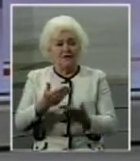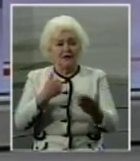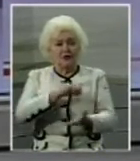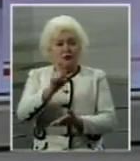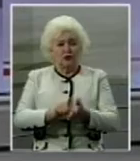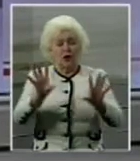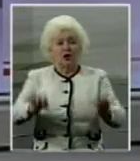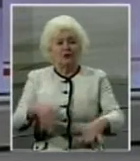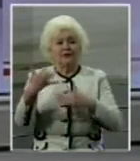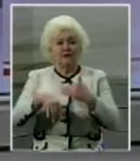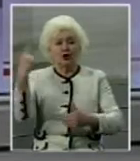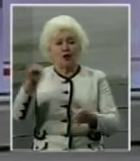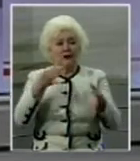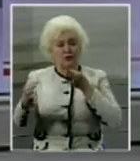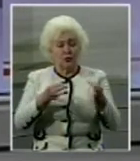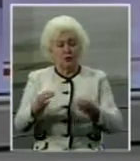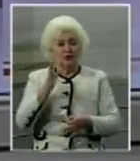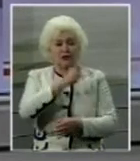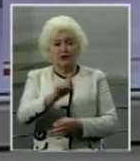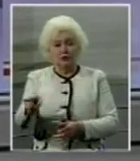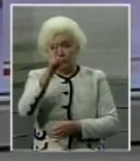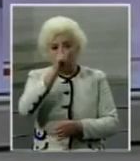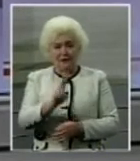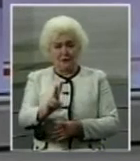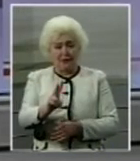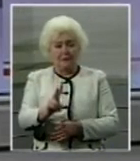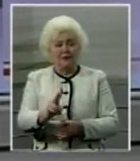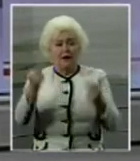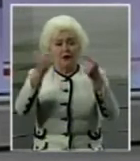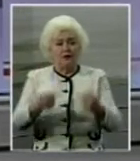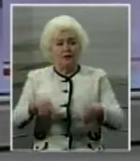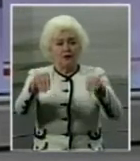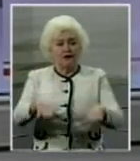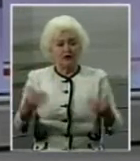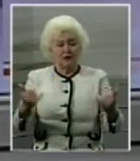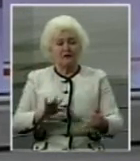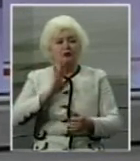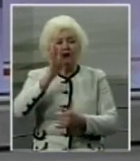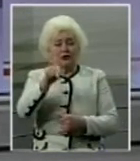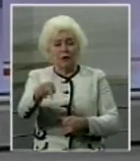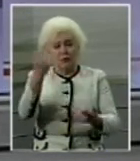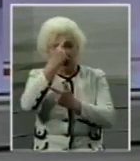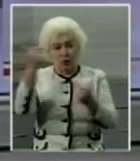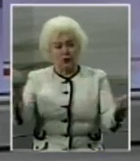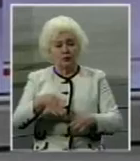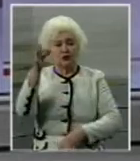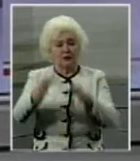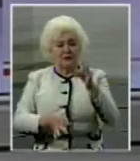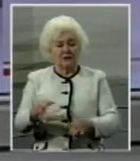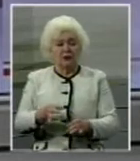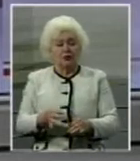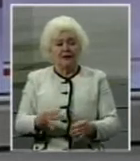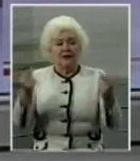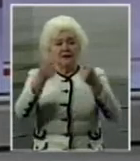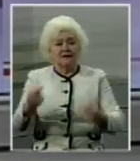посади голови Херсонської обласної ради строком на 2 місяці. Відповідне рішення сьогодні зранку нею було оголошено в суді. Згідно